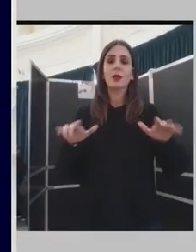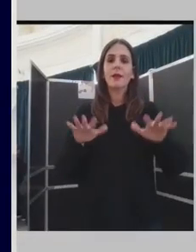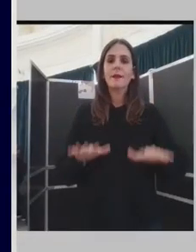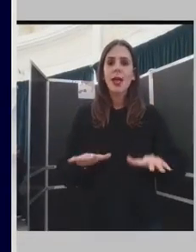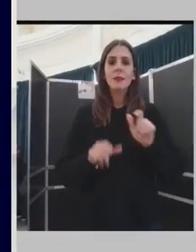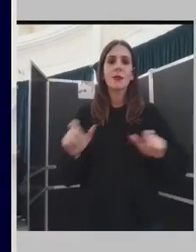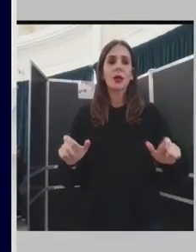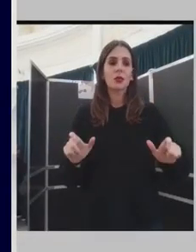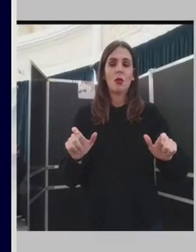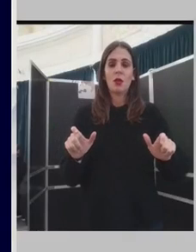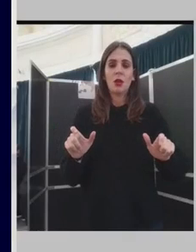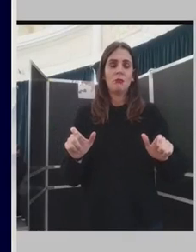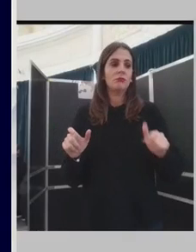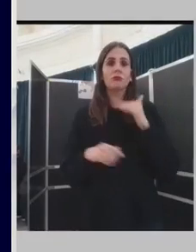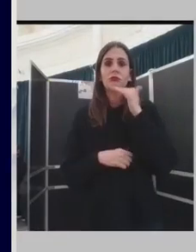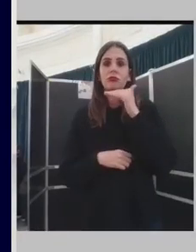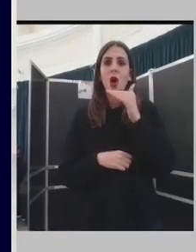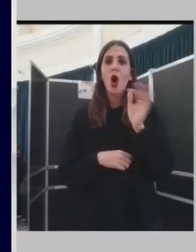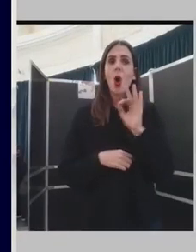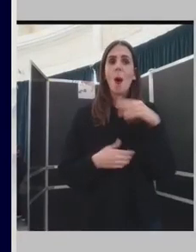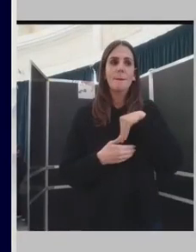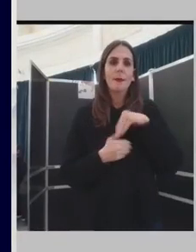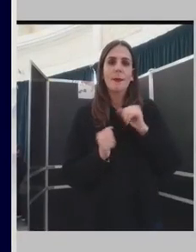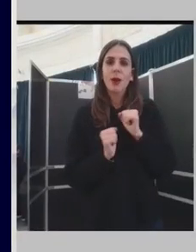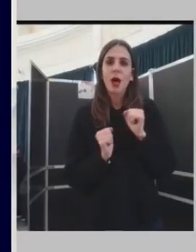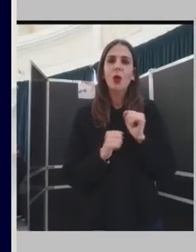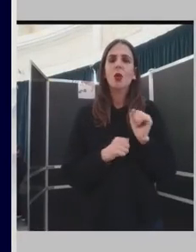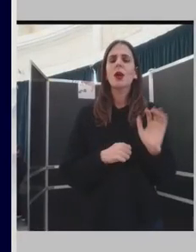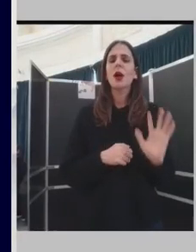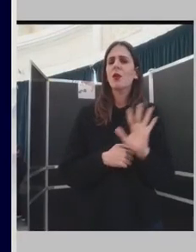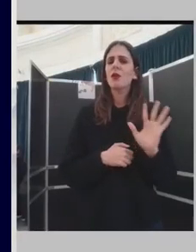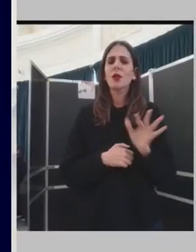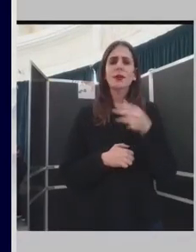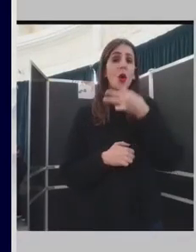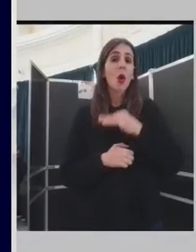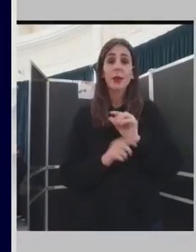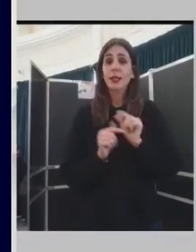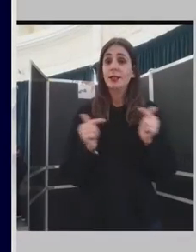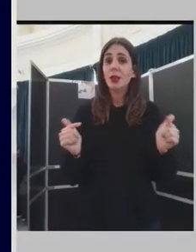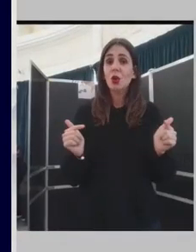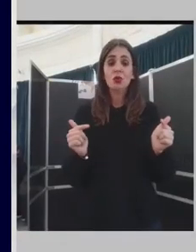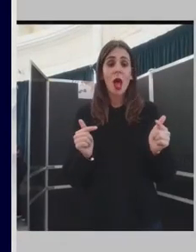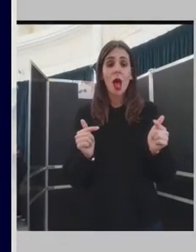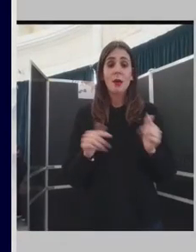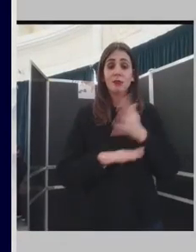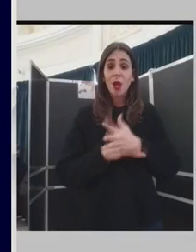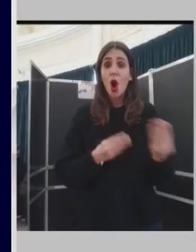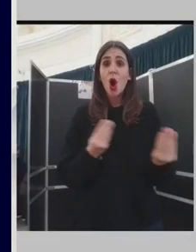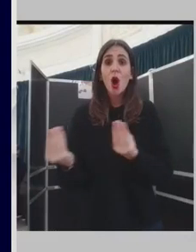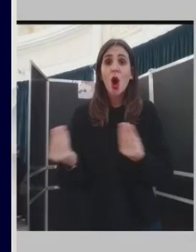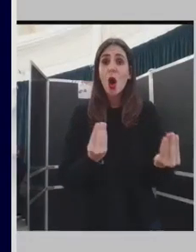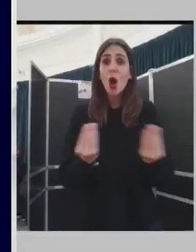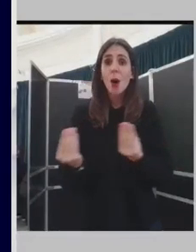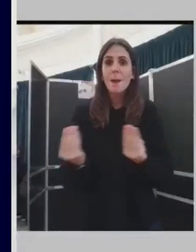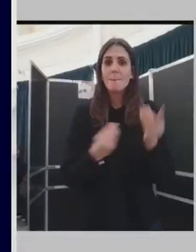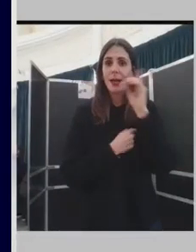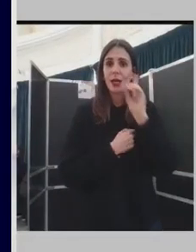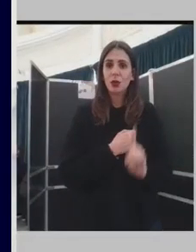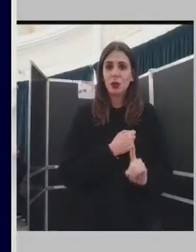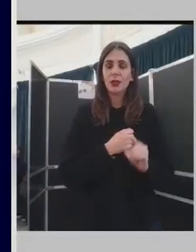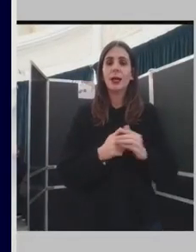L'indifferenza, la paura, forse anche l'incapacità, l'incompetenza, non sapere che fare. E contemporaneamente la solidarietà,